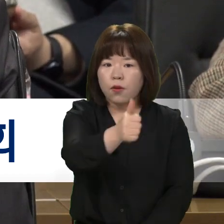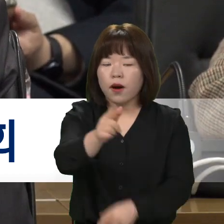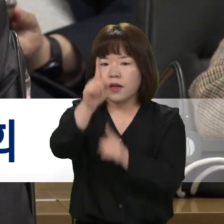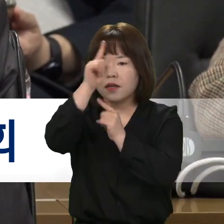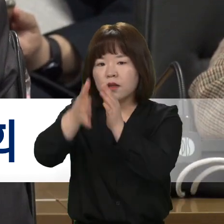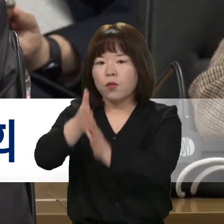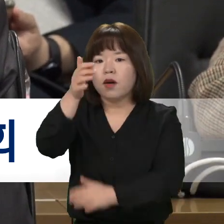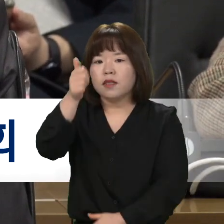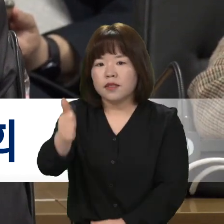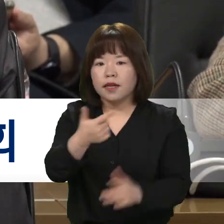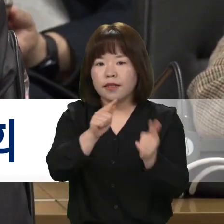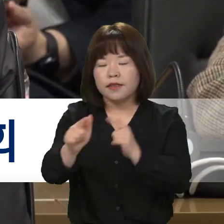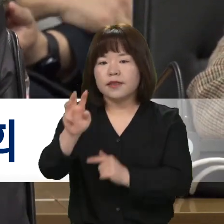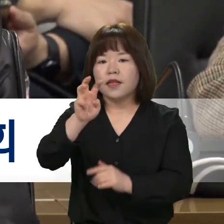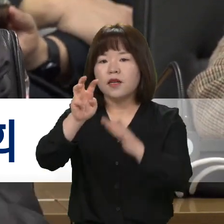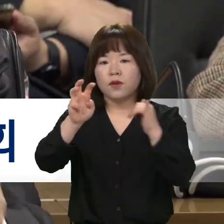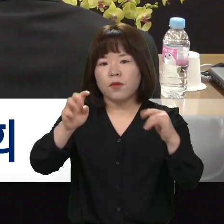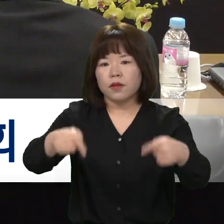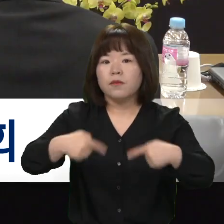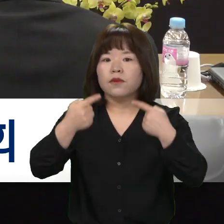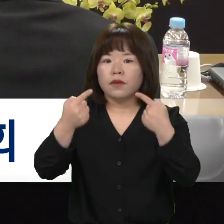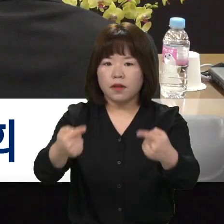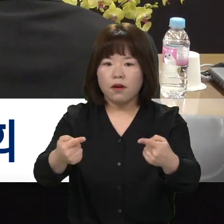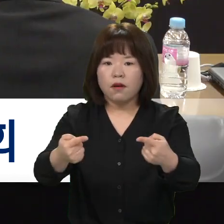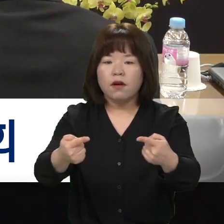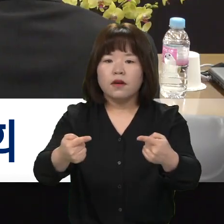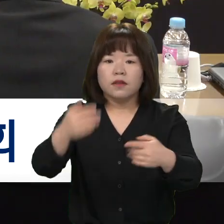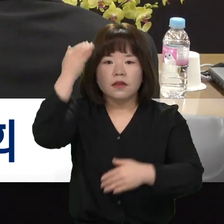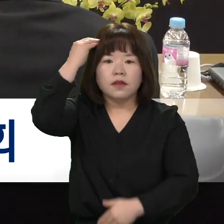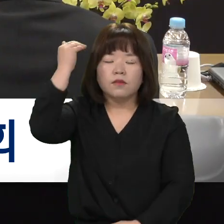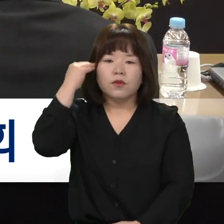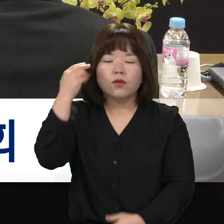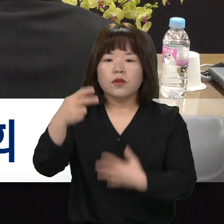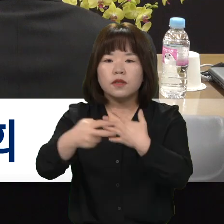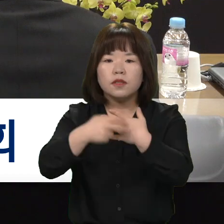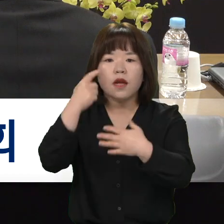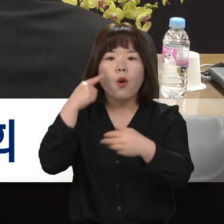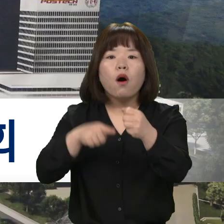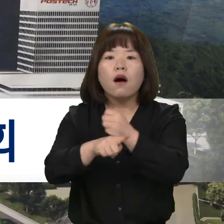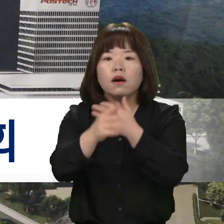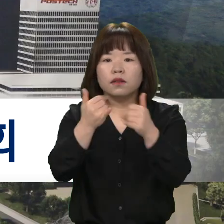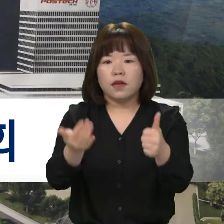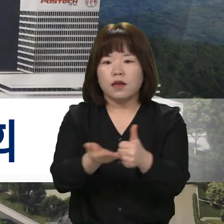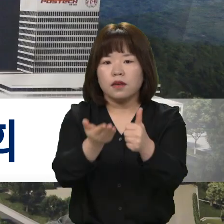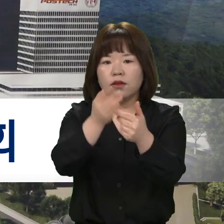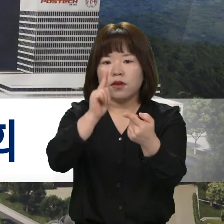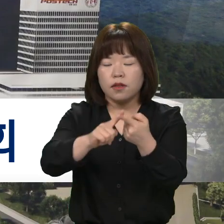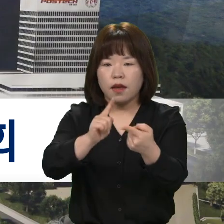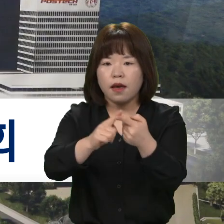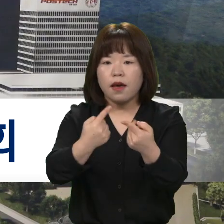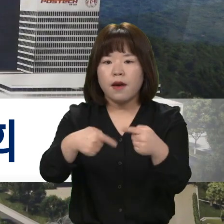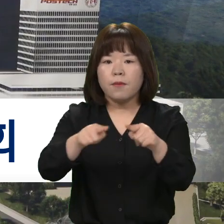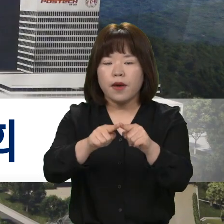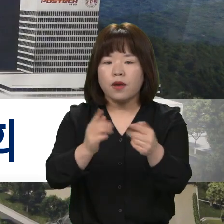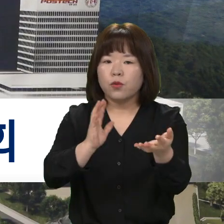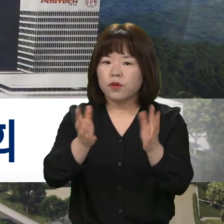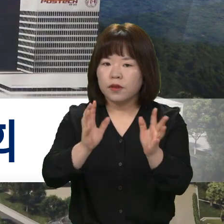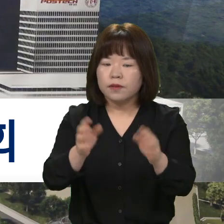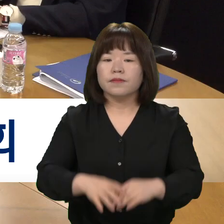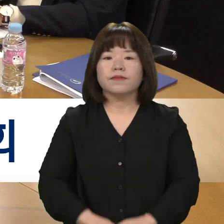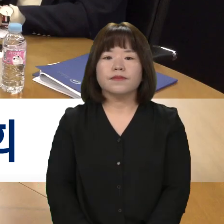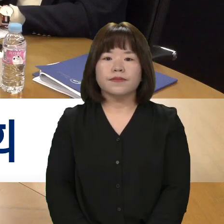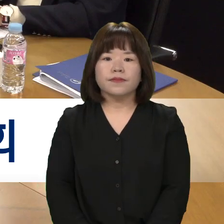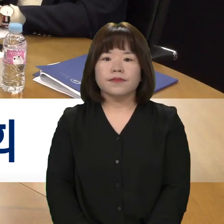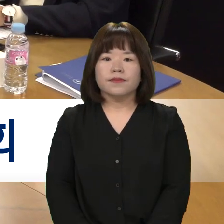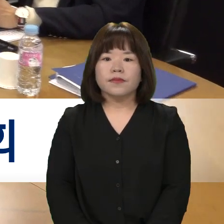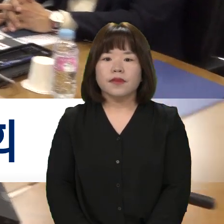장관과 이강덕 포항시장 등 30여명이 참석한 가운데 대한민국 의사과학자 양성에 대해 함께 고민했습니다